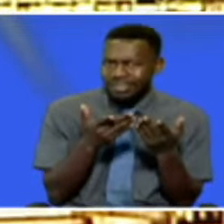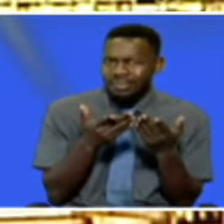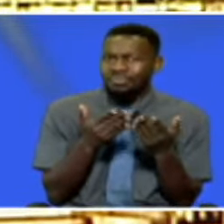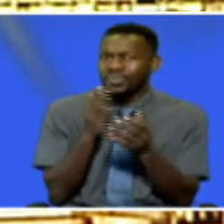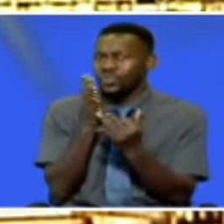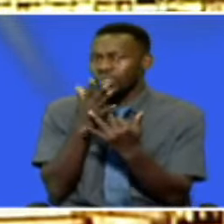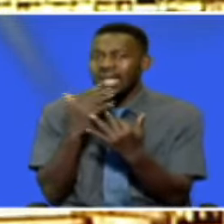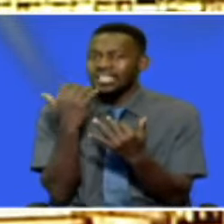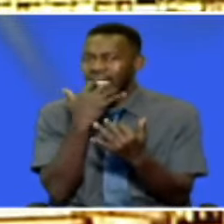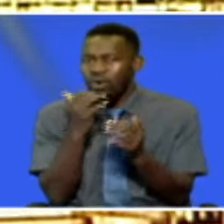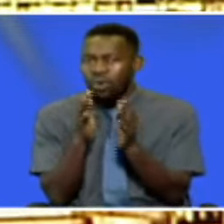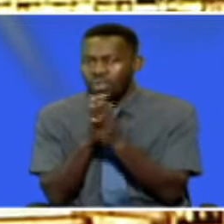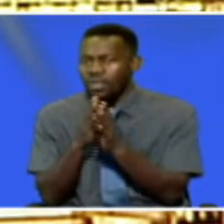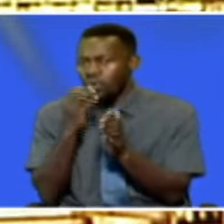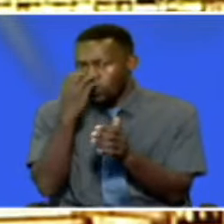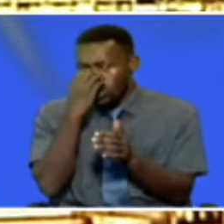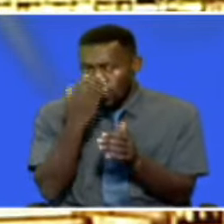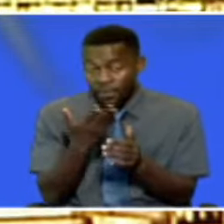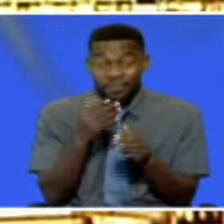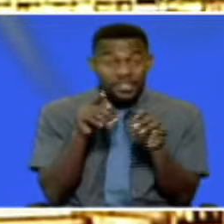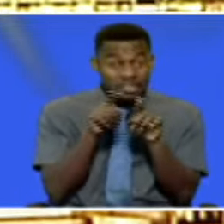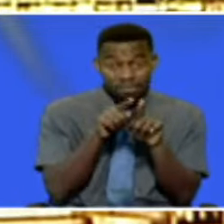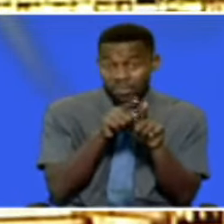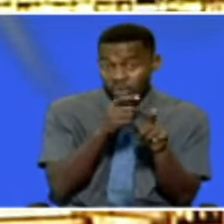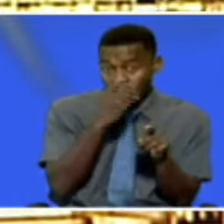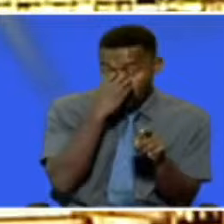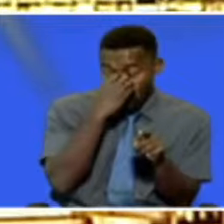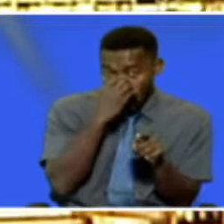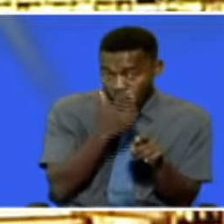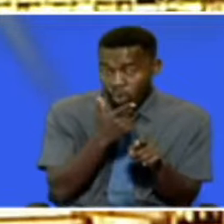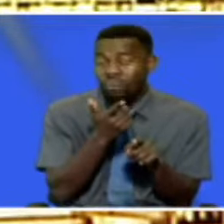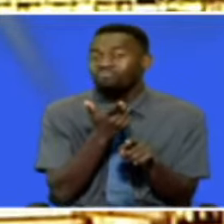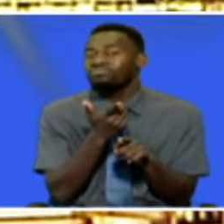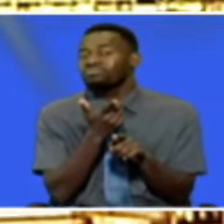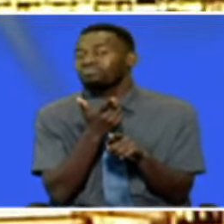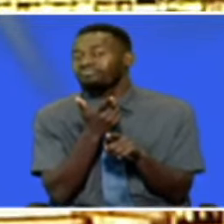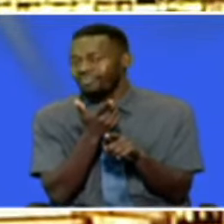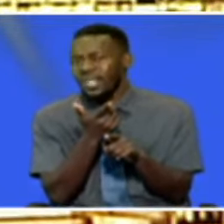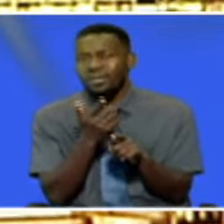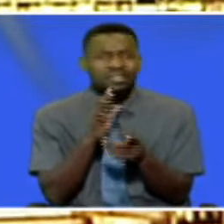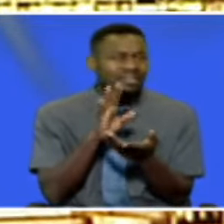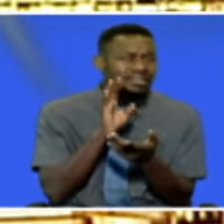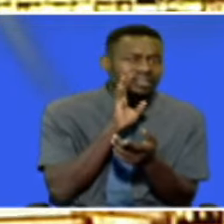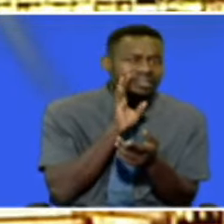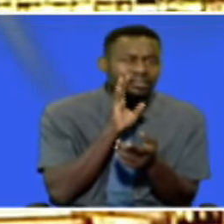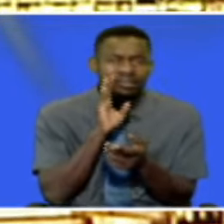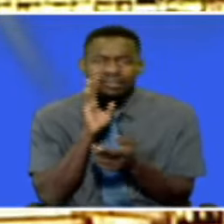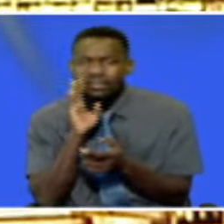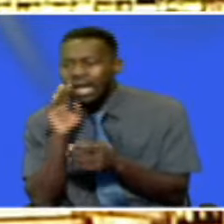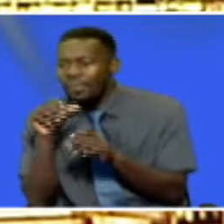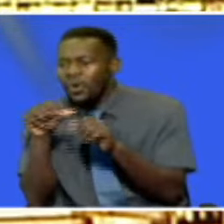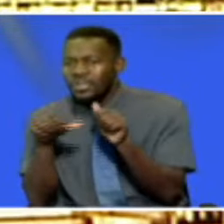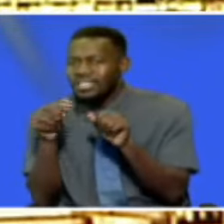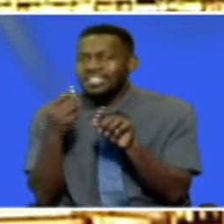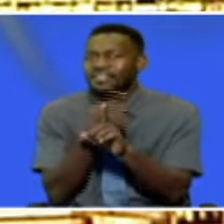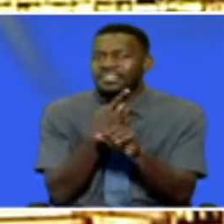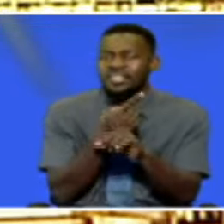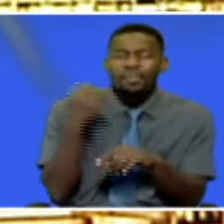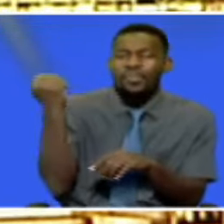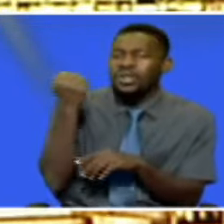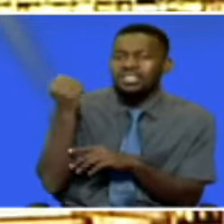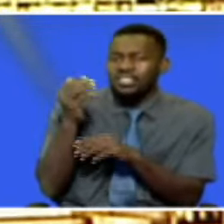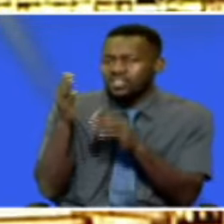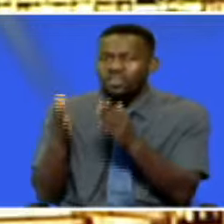iliyopita na kumuidhinisha Ruto kuwa mgombea wao wa urais wamesema kuwa cheche za maneno kati ya wanasiasa wafuasi wa Ruto